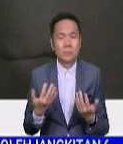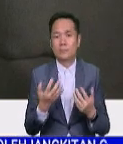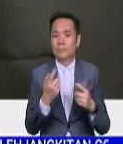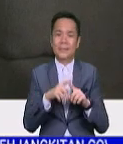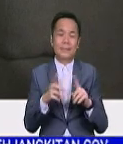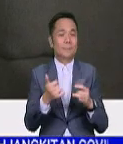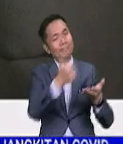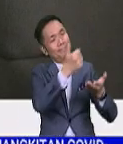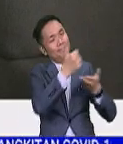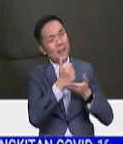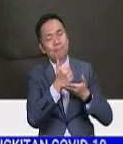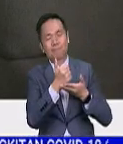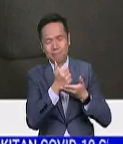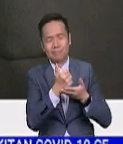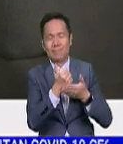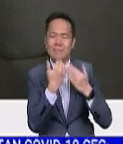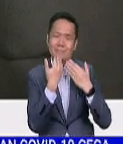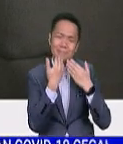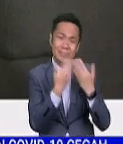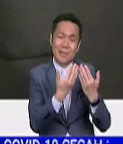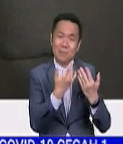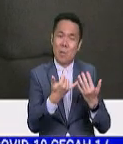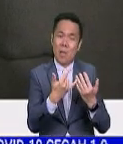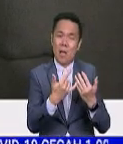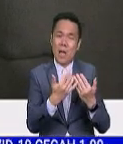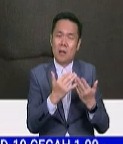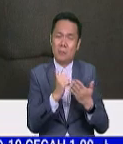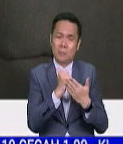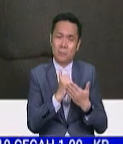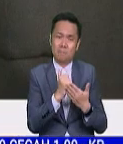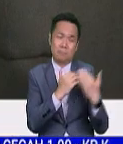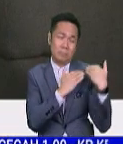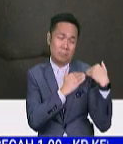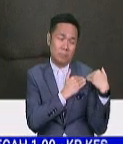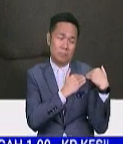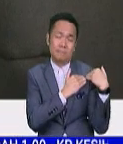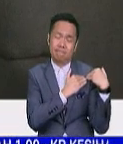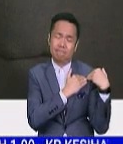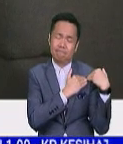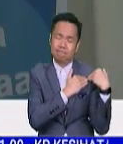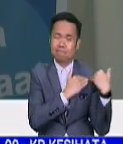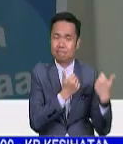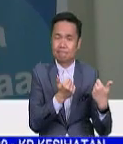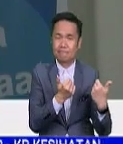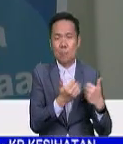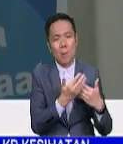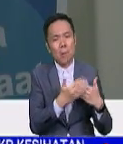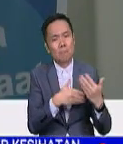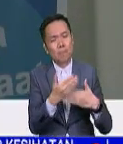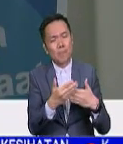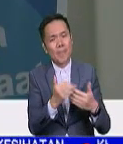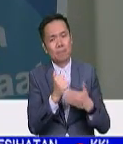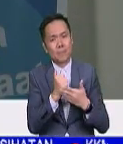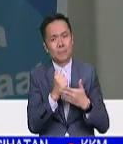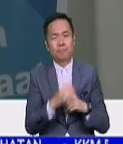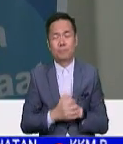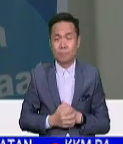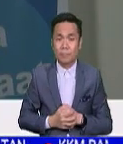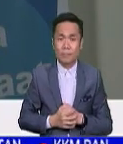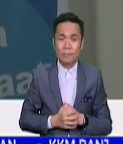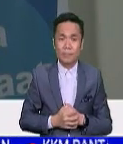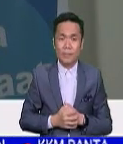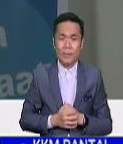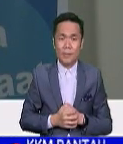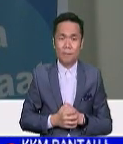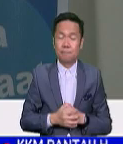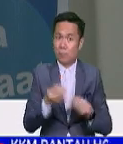dapat membantu dan mengurangkan beban dualah sedikit sebanyak gitu ya banyak memotong clever